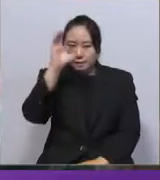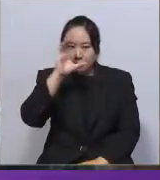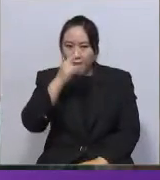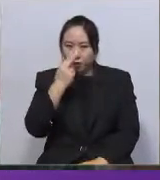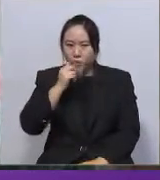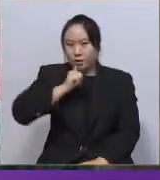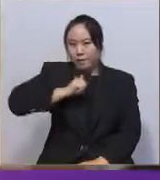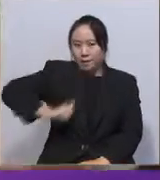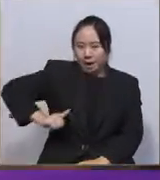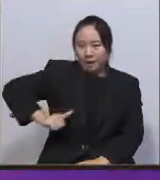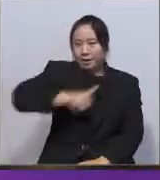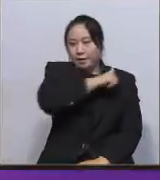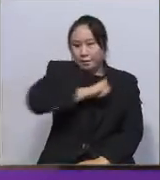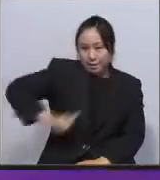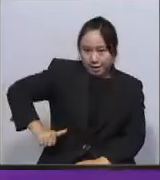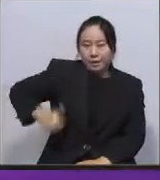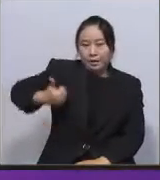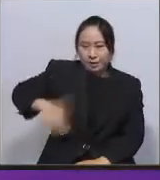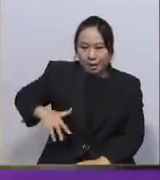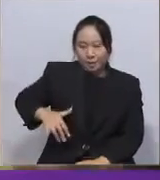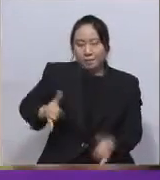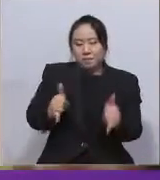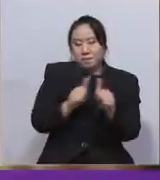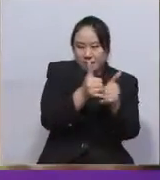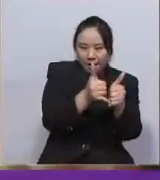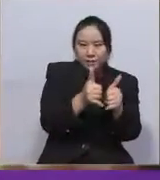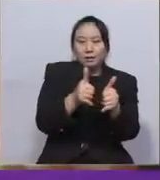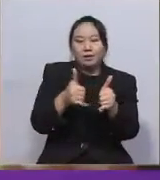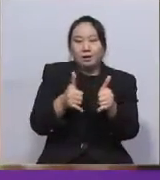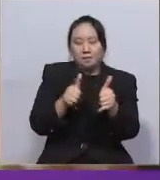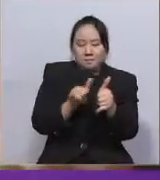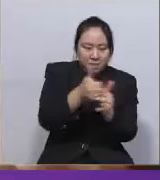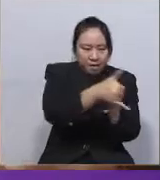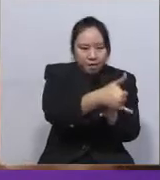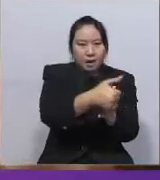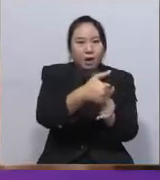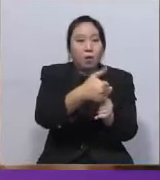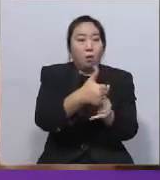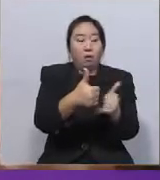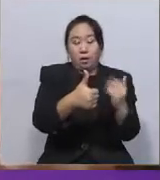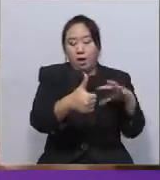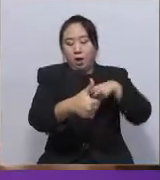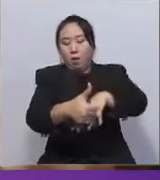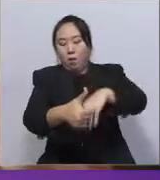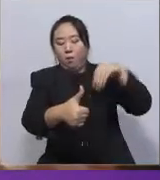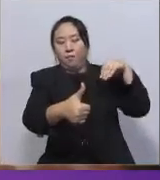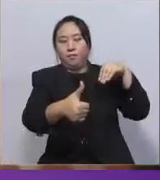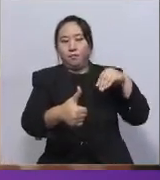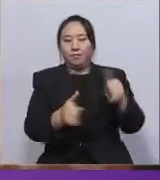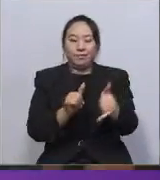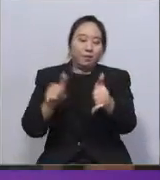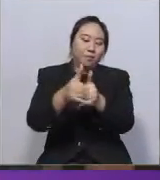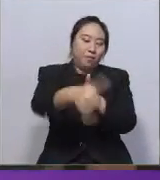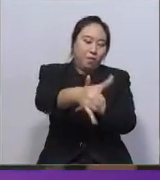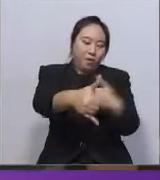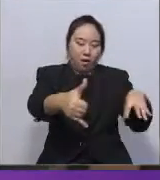อที่สะพายกระเป๋าอยู่ด้านข้างก่อนจะเดินเข้าไปเบียดกระแทกเพื่อเปิดโอกาสให้คนในแก๊งอีกคนล้วงเข้าไปหยิบเงินในกระเป๋า